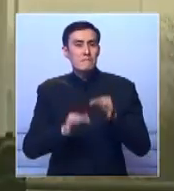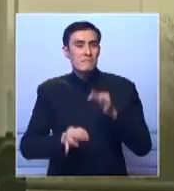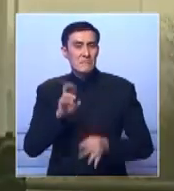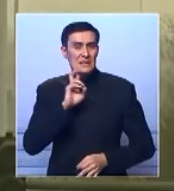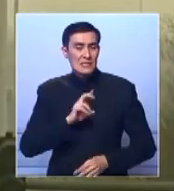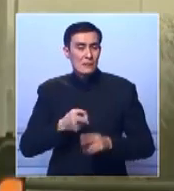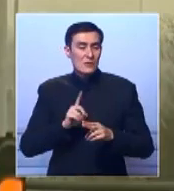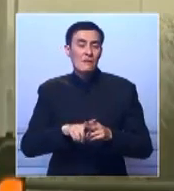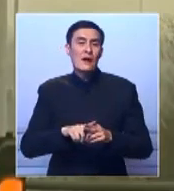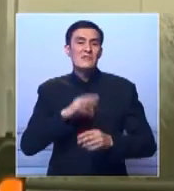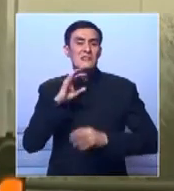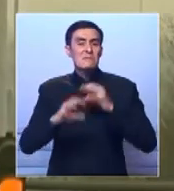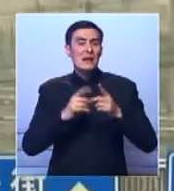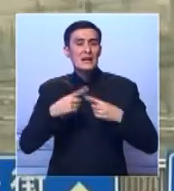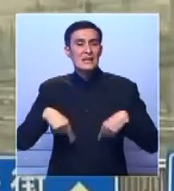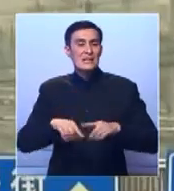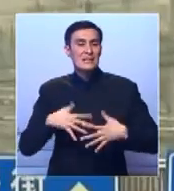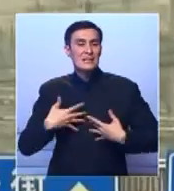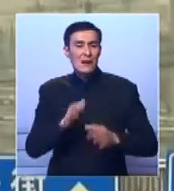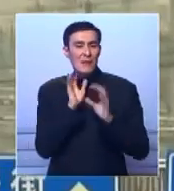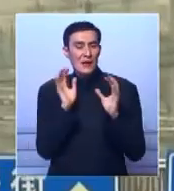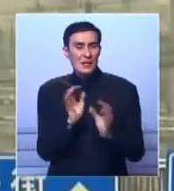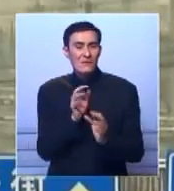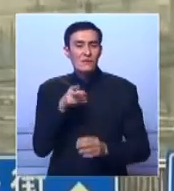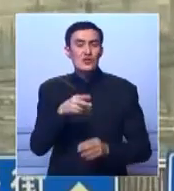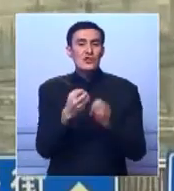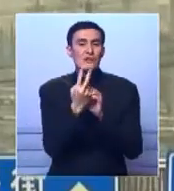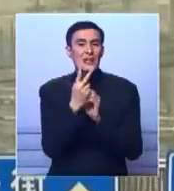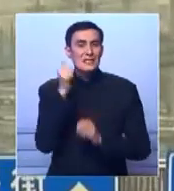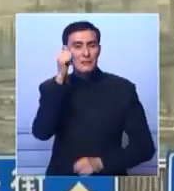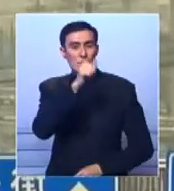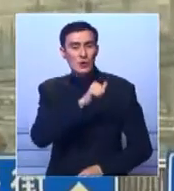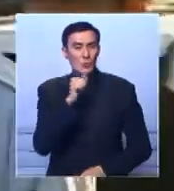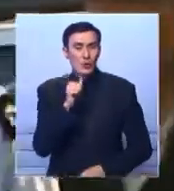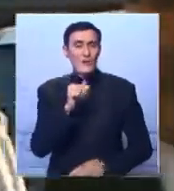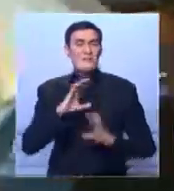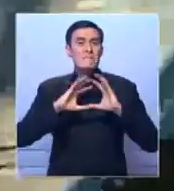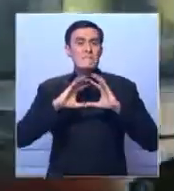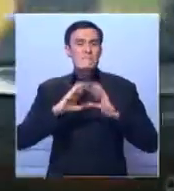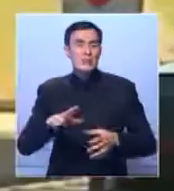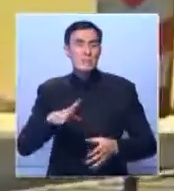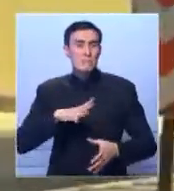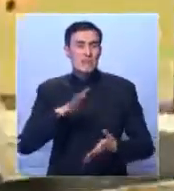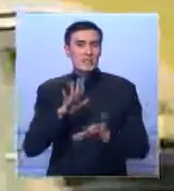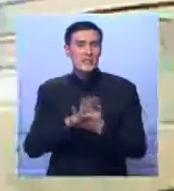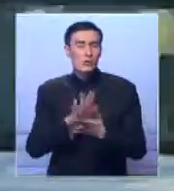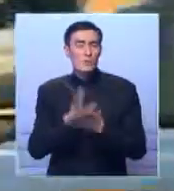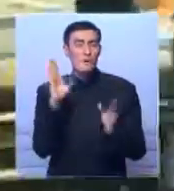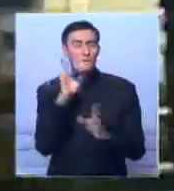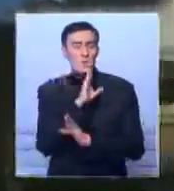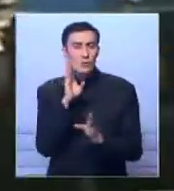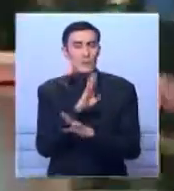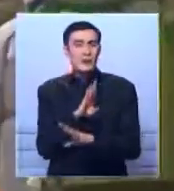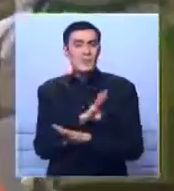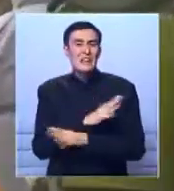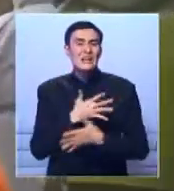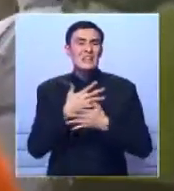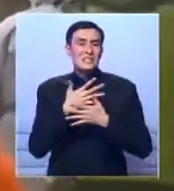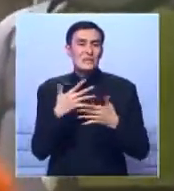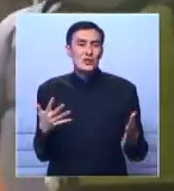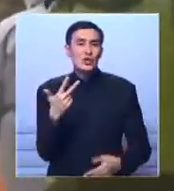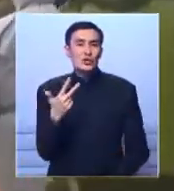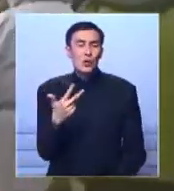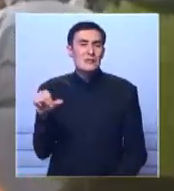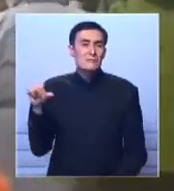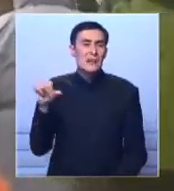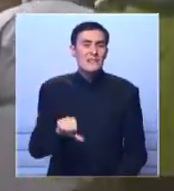По оценкам Всемирной организации здравоохранения, в 2012 году во всем мире из-за загрязненного воздуха погибли свыше